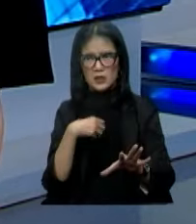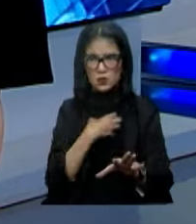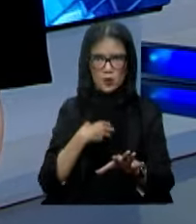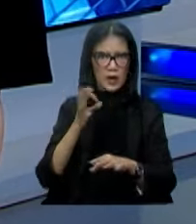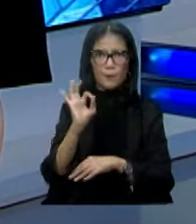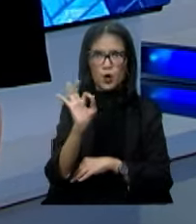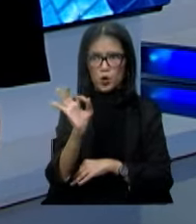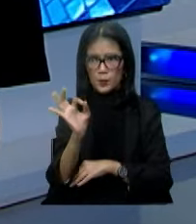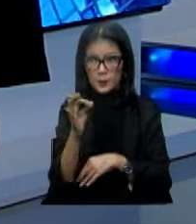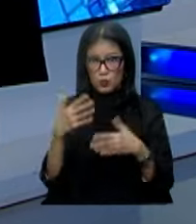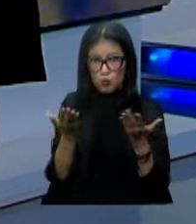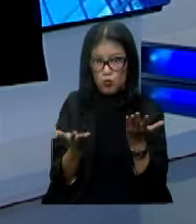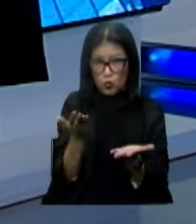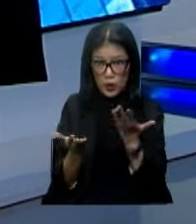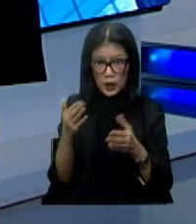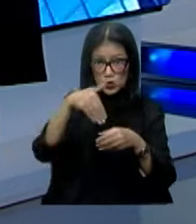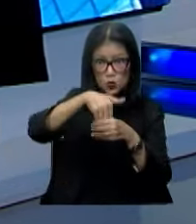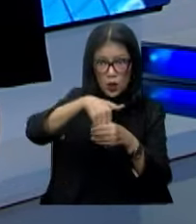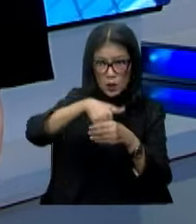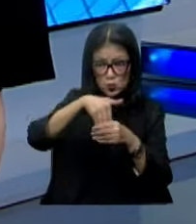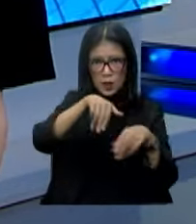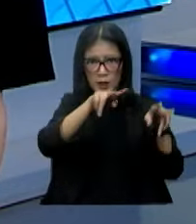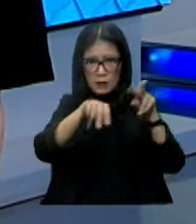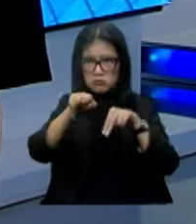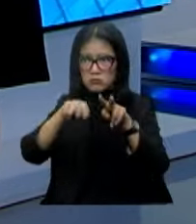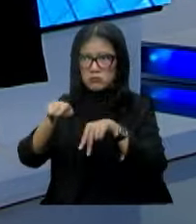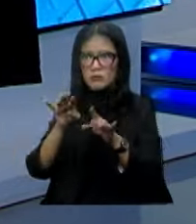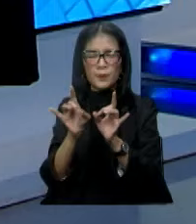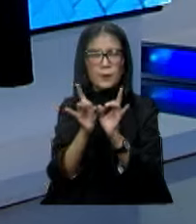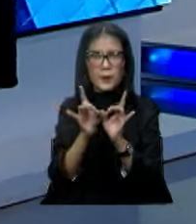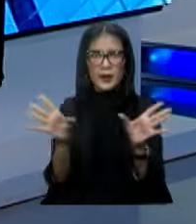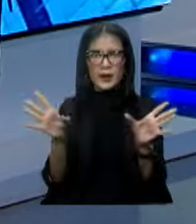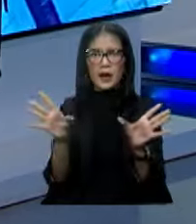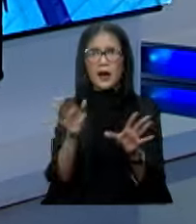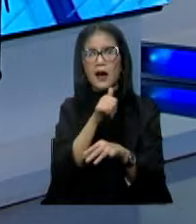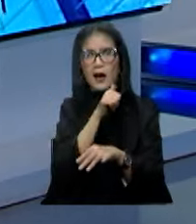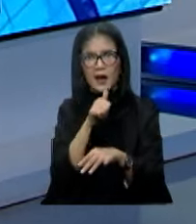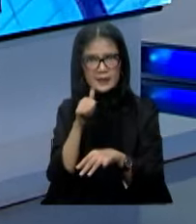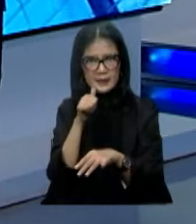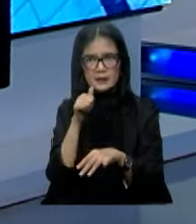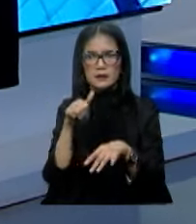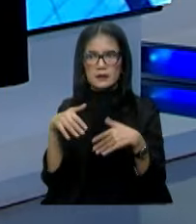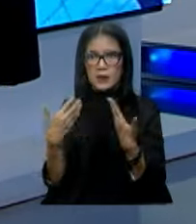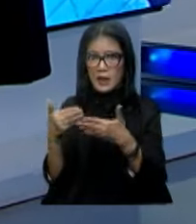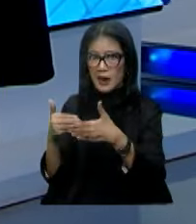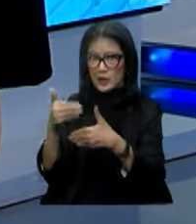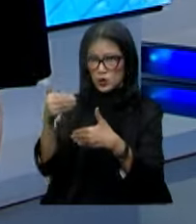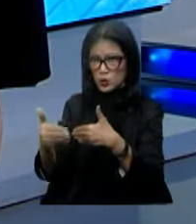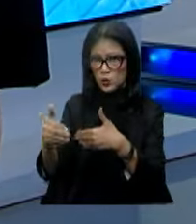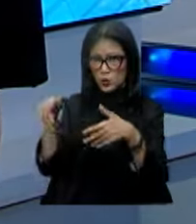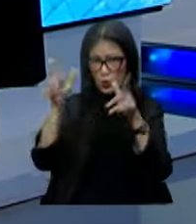Jakarta. Meski perolehan suara di survei sebelumnya kalah jauh dari Anies Baswedan. Lihat selanjutnya.